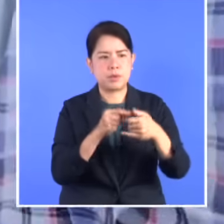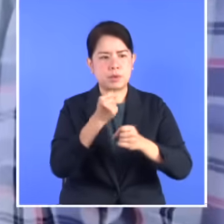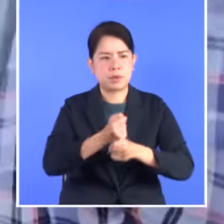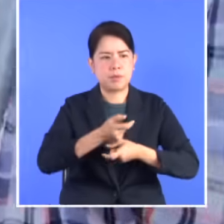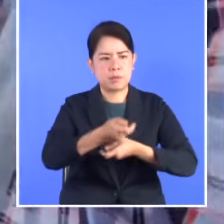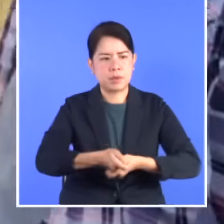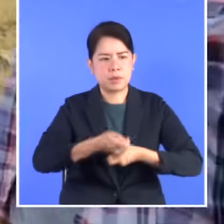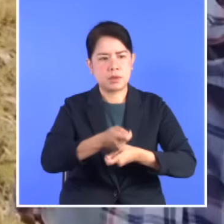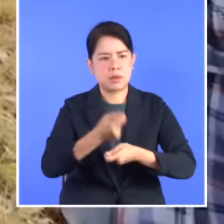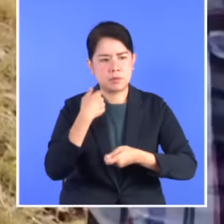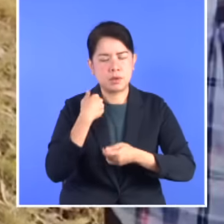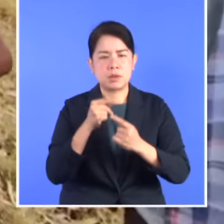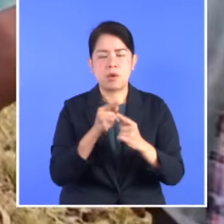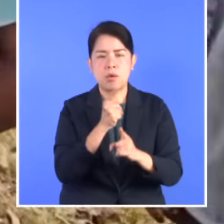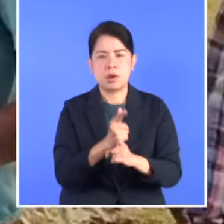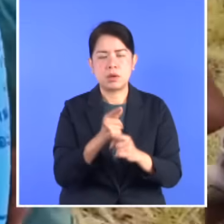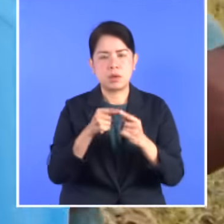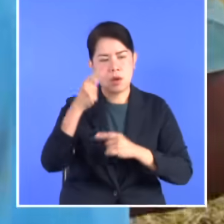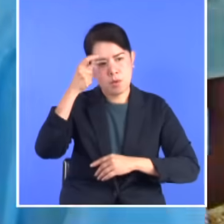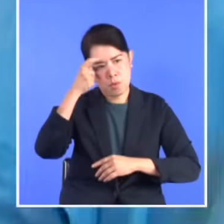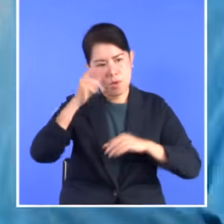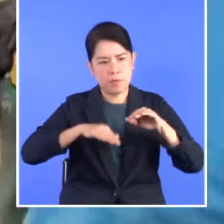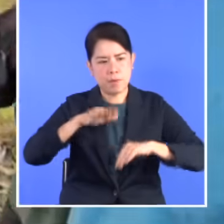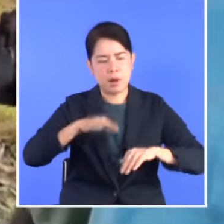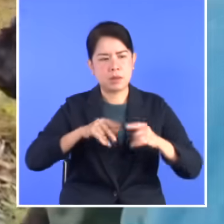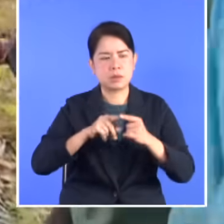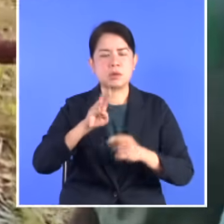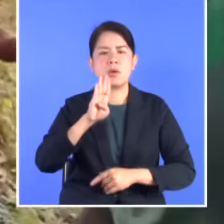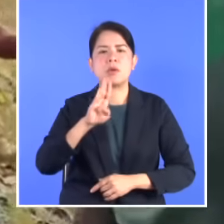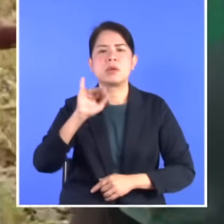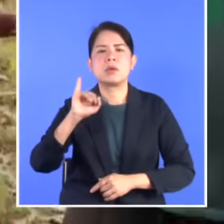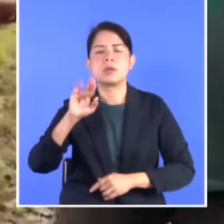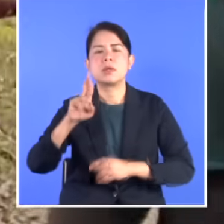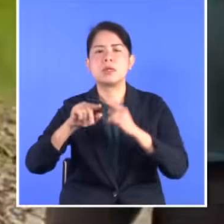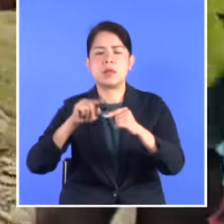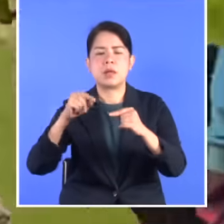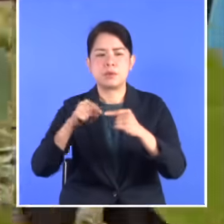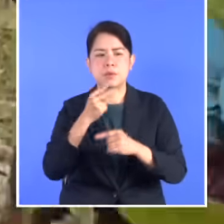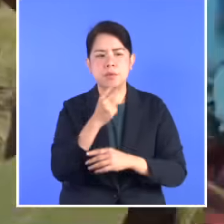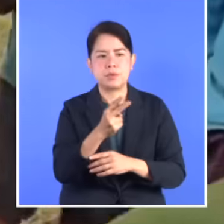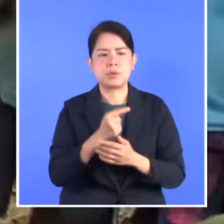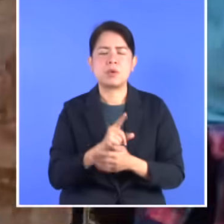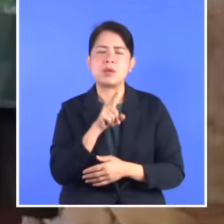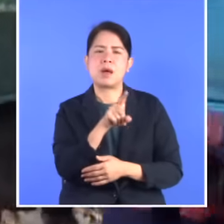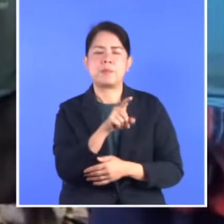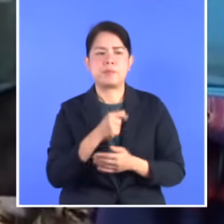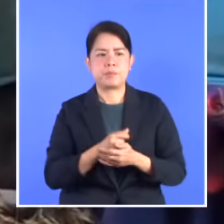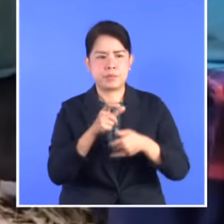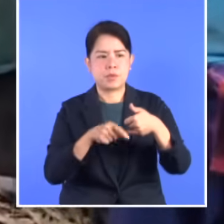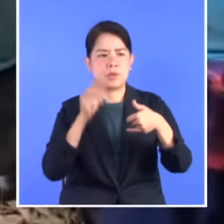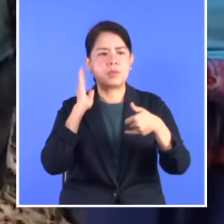ทำที่เลี้ยงวัวพื้นที่ประมาณสัก4ไร่ห่างจากจุดที่ชาวบ้านเฝ้านาประมาณสัก500เมตรสอบถามความจริง